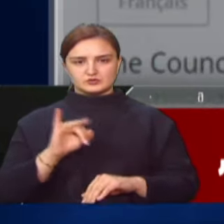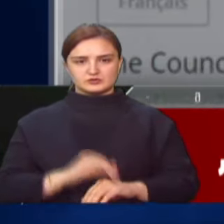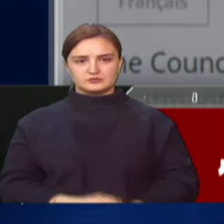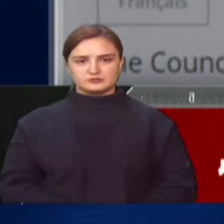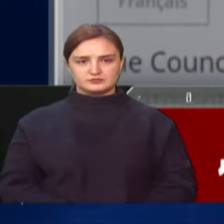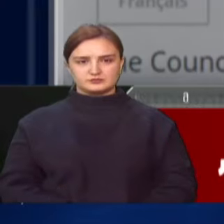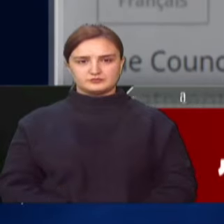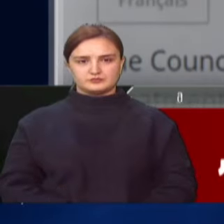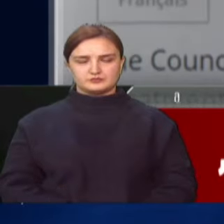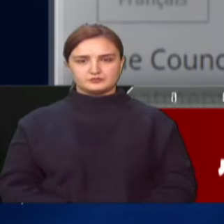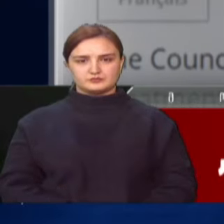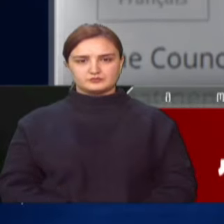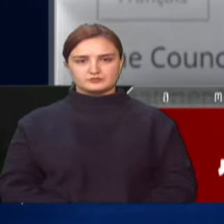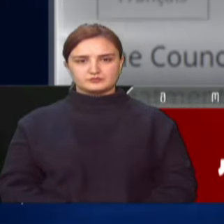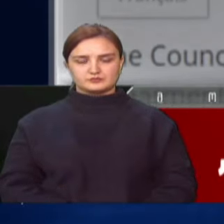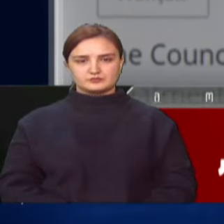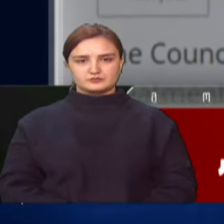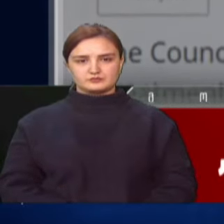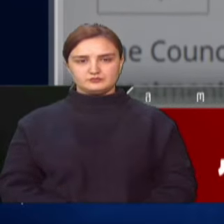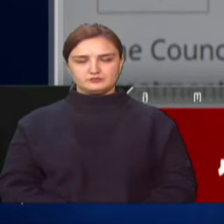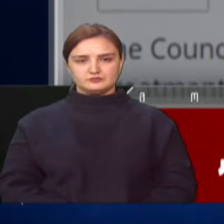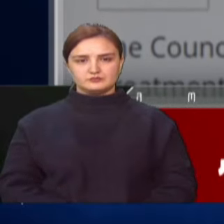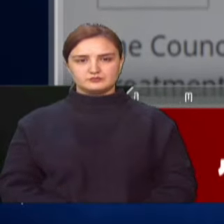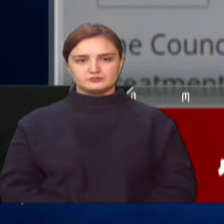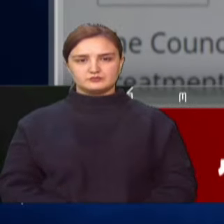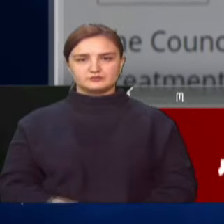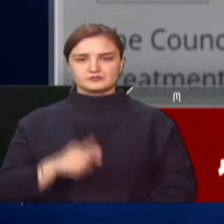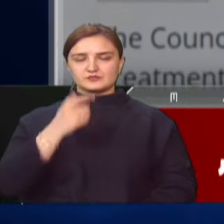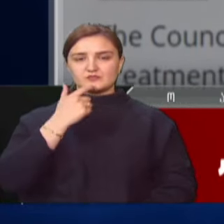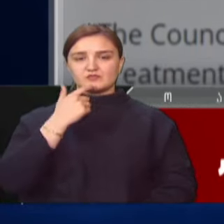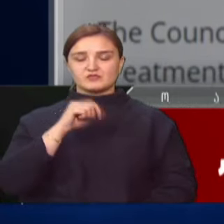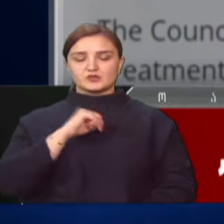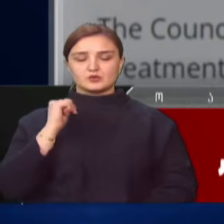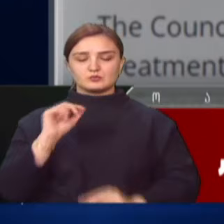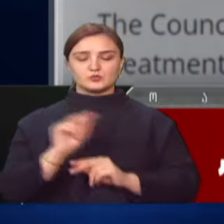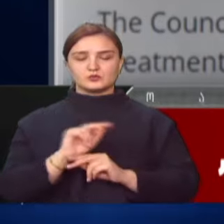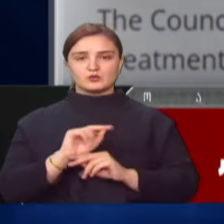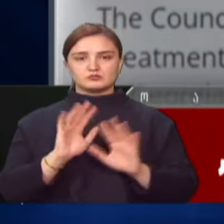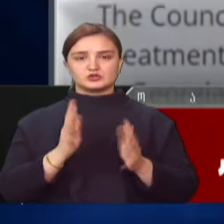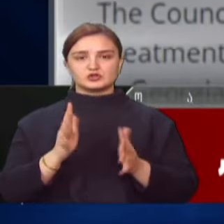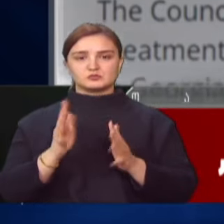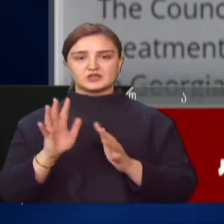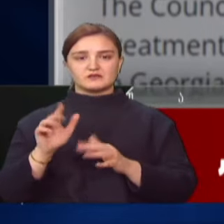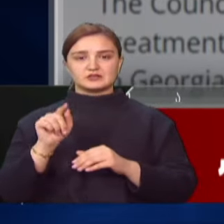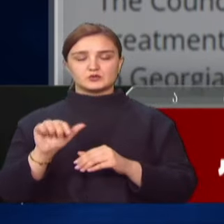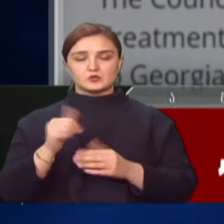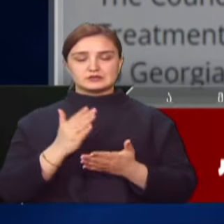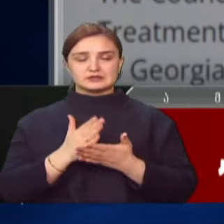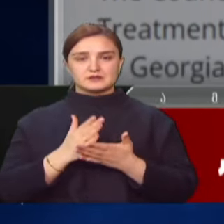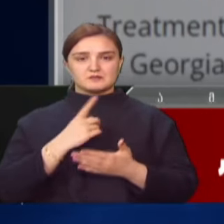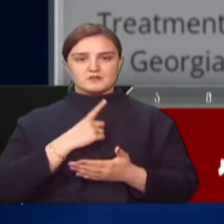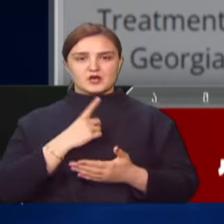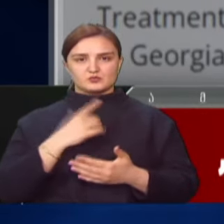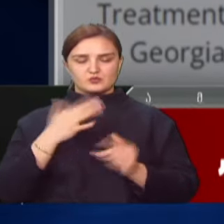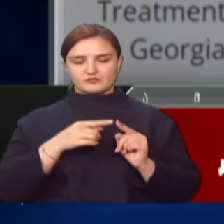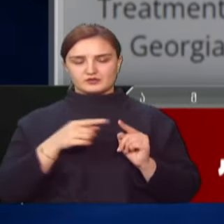სოს შემთხვევაში მიუხედავად იმისა, რომ მას აქვს წვდომა მთელ რიგ სამედიცინო სპეციალისტებთან და მკურნალობასთან, ფაქტორების ერთობლიობა, როგორიცაა მარტო ყოფნა